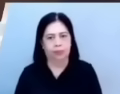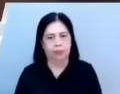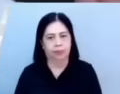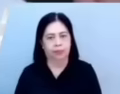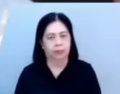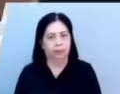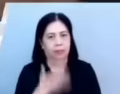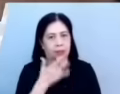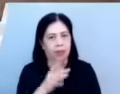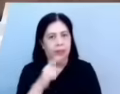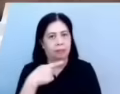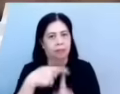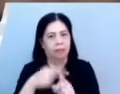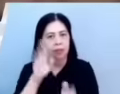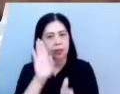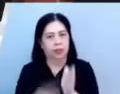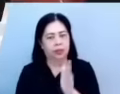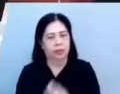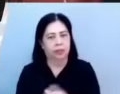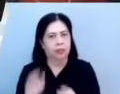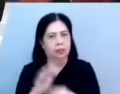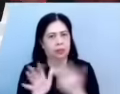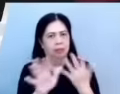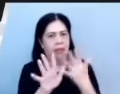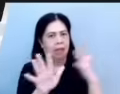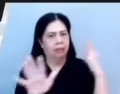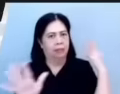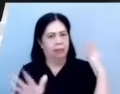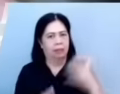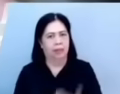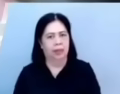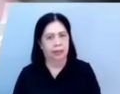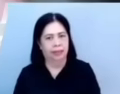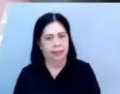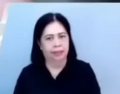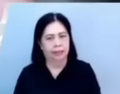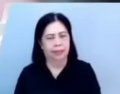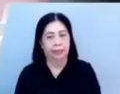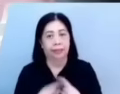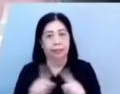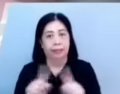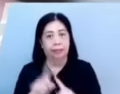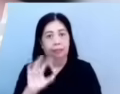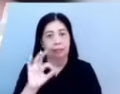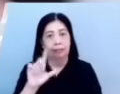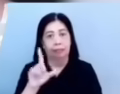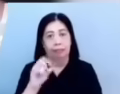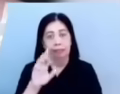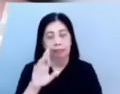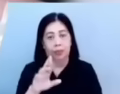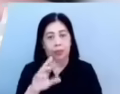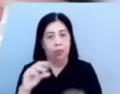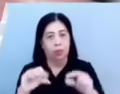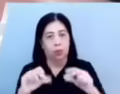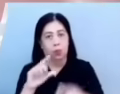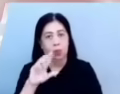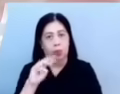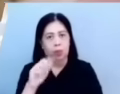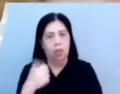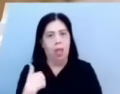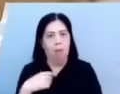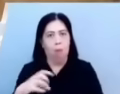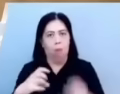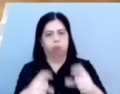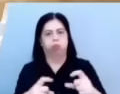mura din siya. Minsan, sobrang haba ng pila. Maliban sa iba't ibang flavor ng lumpiang Shanghai, meron ding jumbo lumpiang